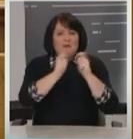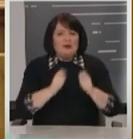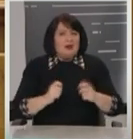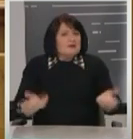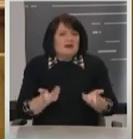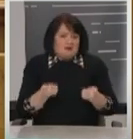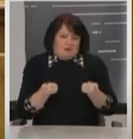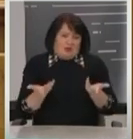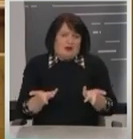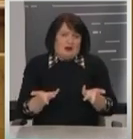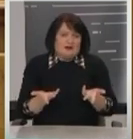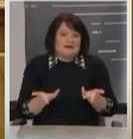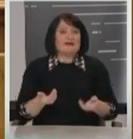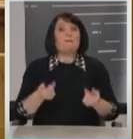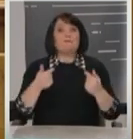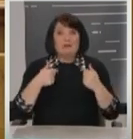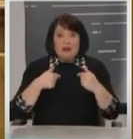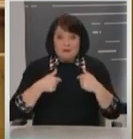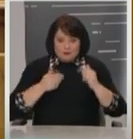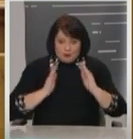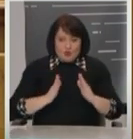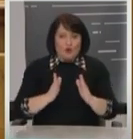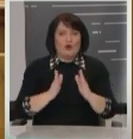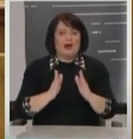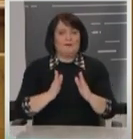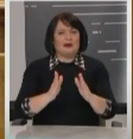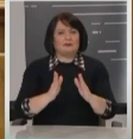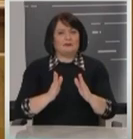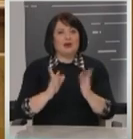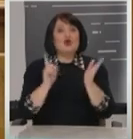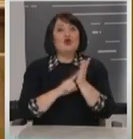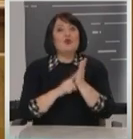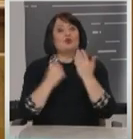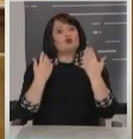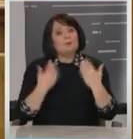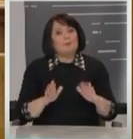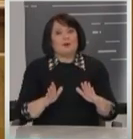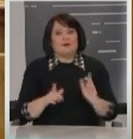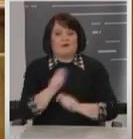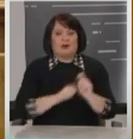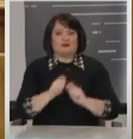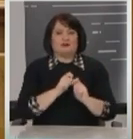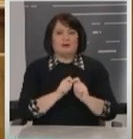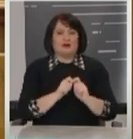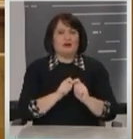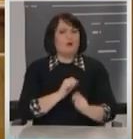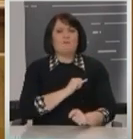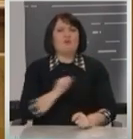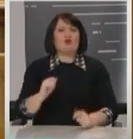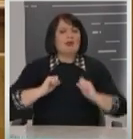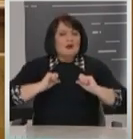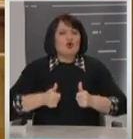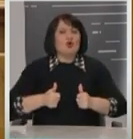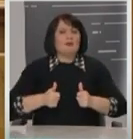τομή. Εμείς όμως, κύριε Μητσοτάκη, προχωράμε σε κάτι και το έχουμε ήδη νομοθετήσει, που καμιά άλλη κυβέρνηση δεν τόλμησε να το κάνει από